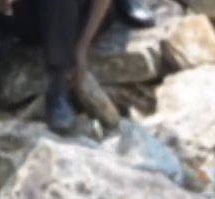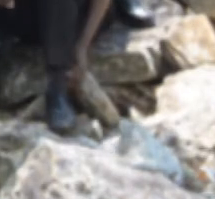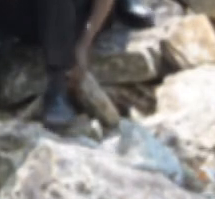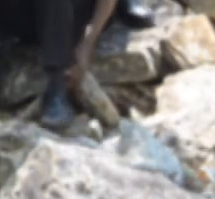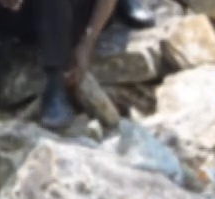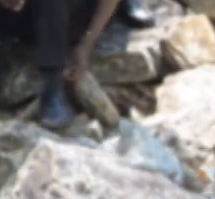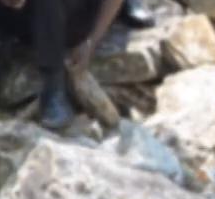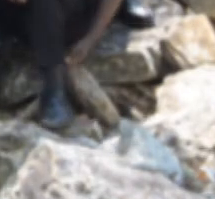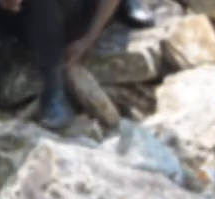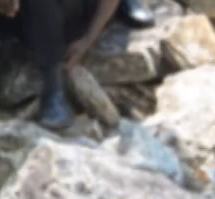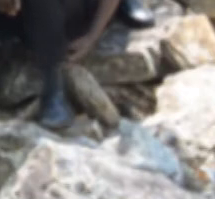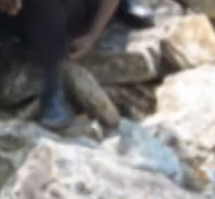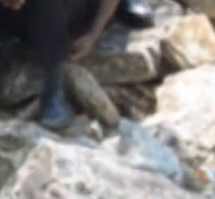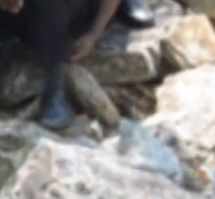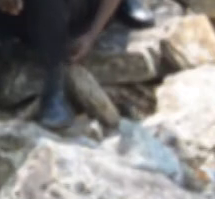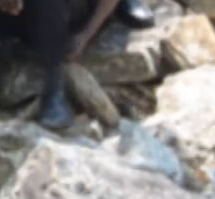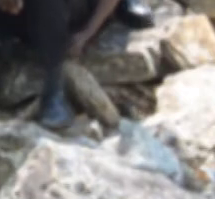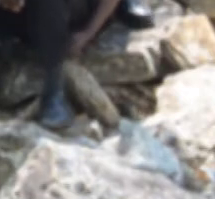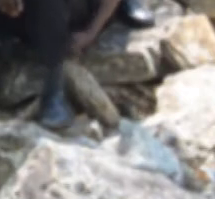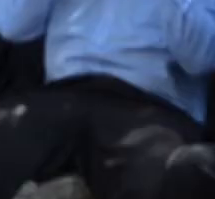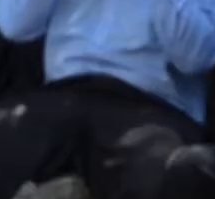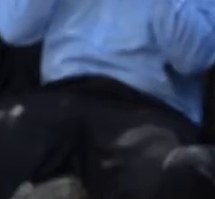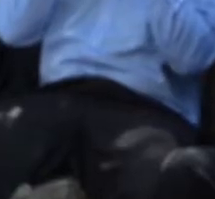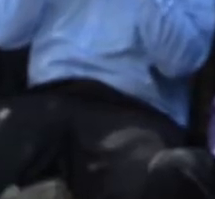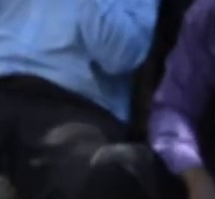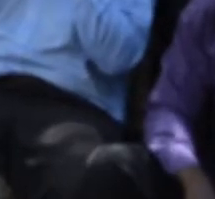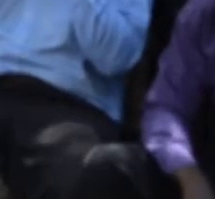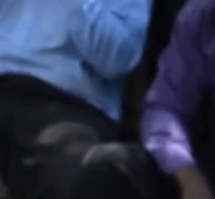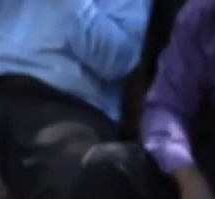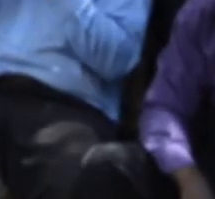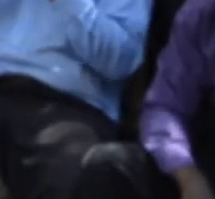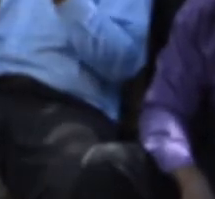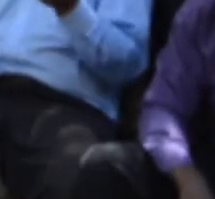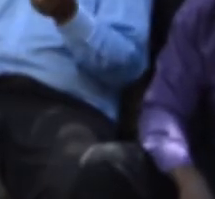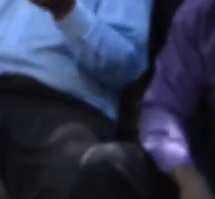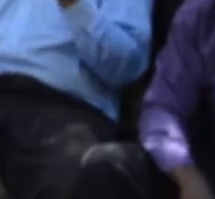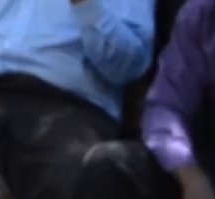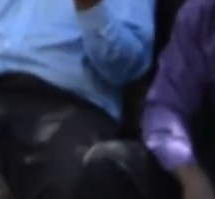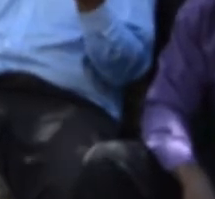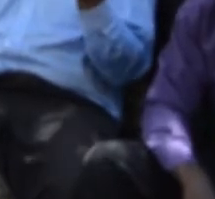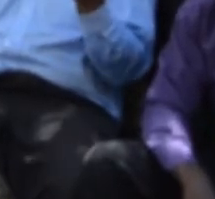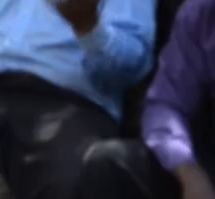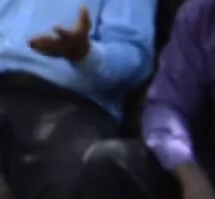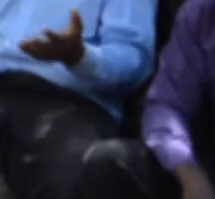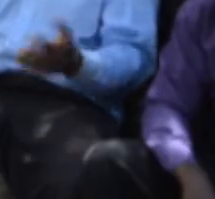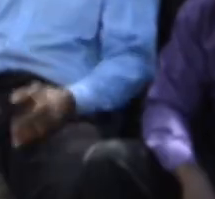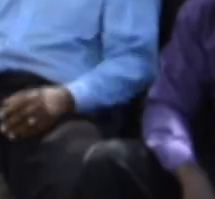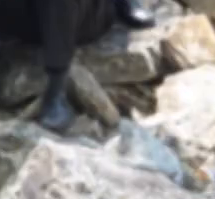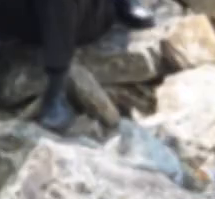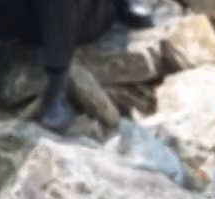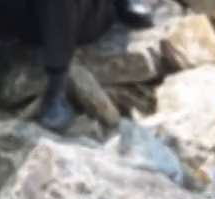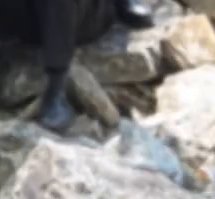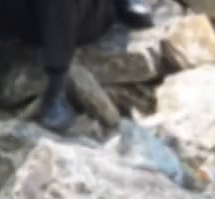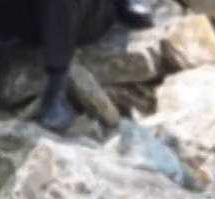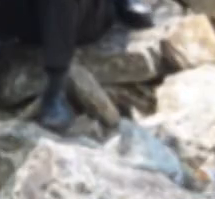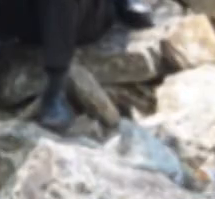Vatsvene vose vofara nemisodze chavipo tichamuka.